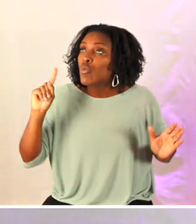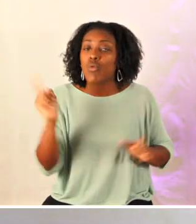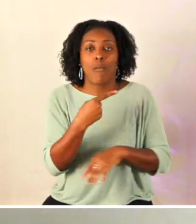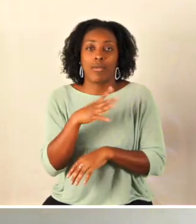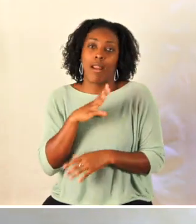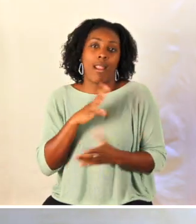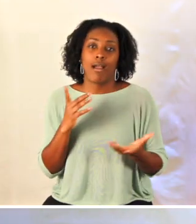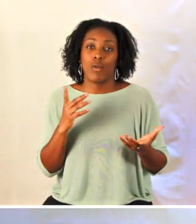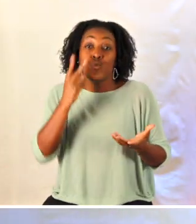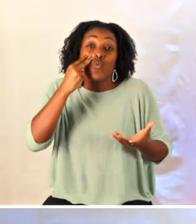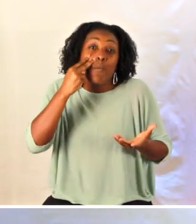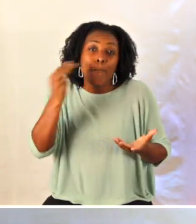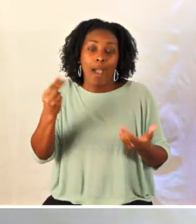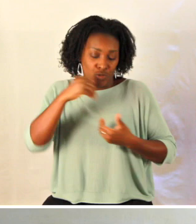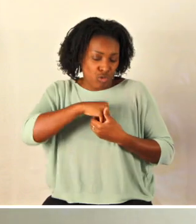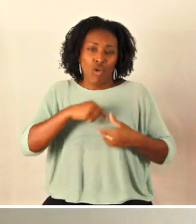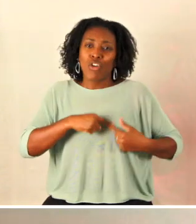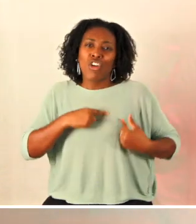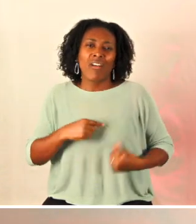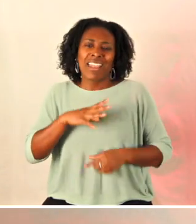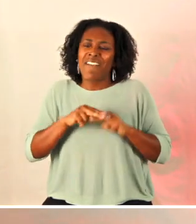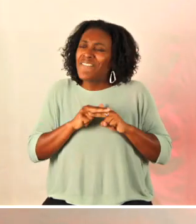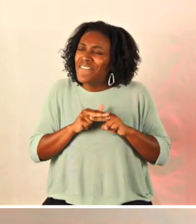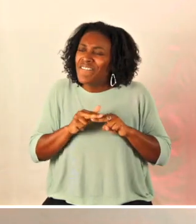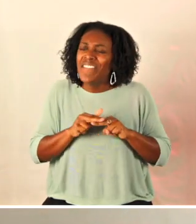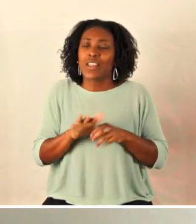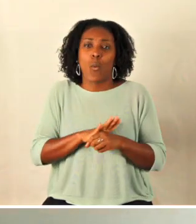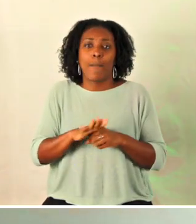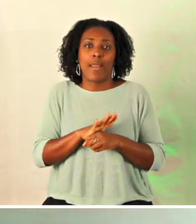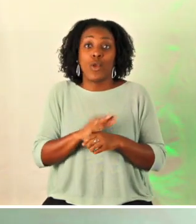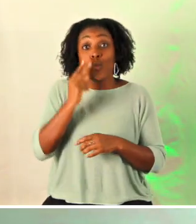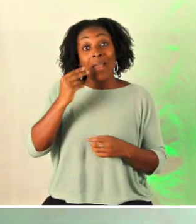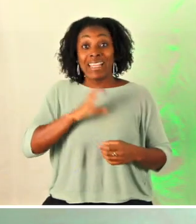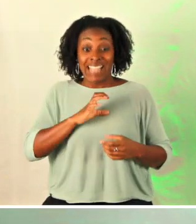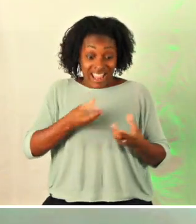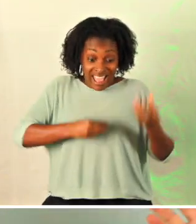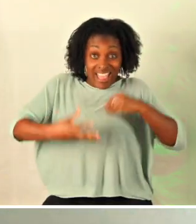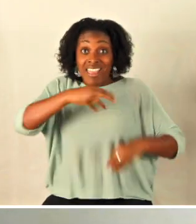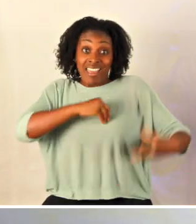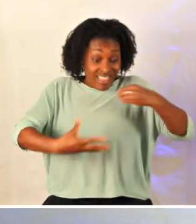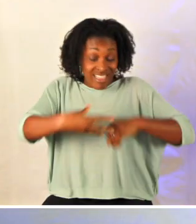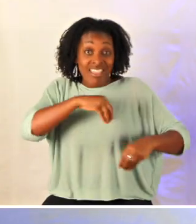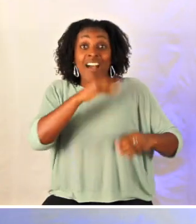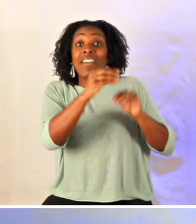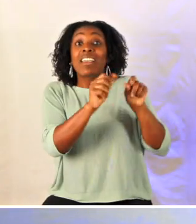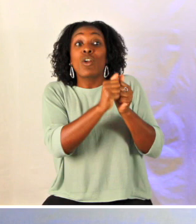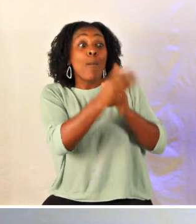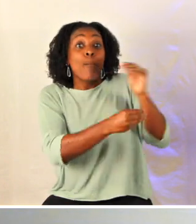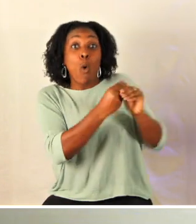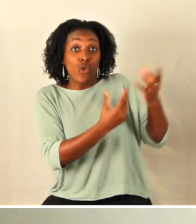le cœur de l'homme, il y a un vide total. Et il essaye de le remplir avec les choses que le monde lui